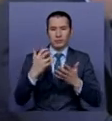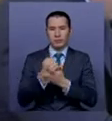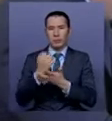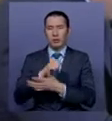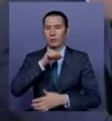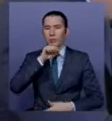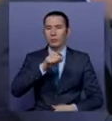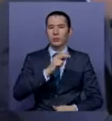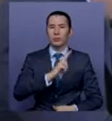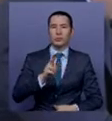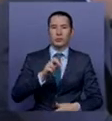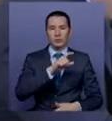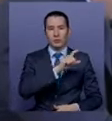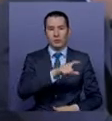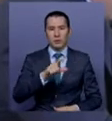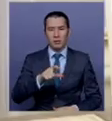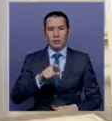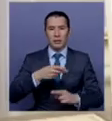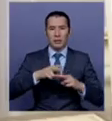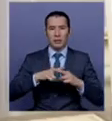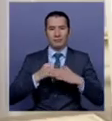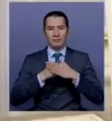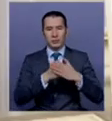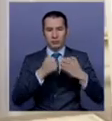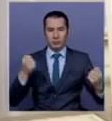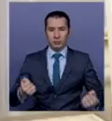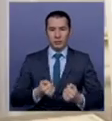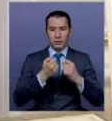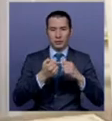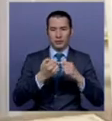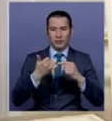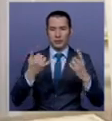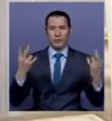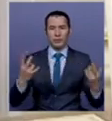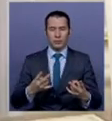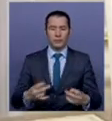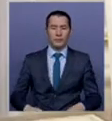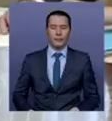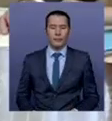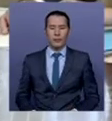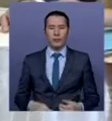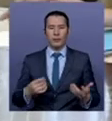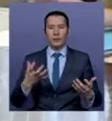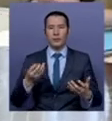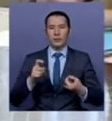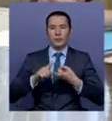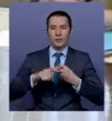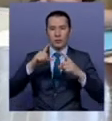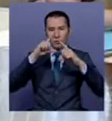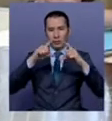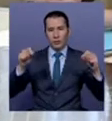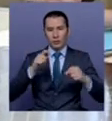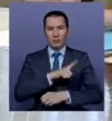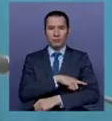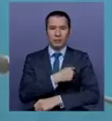әкелетін немесе адами капиталды дамытатын бастамалар қолға алыну қажет. Осыған орай мектеп,